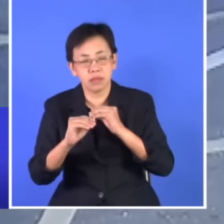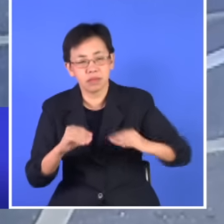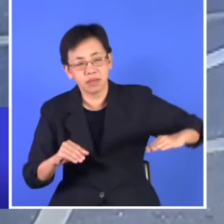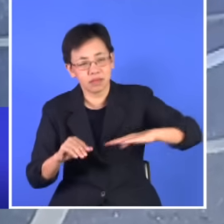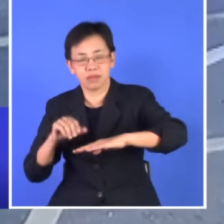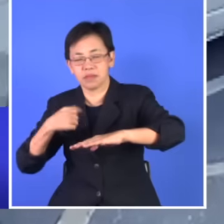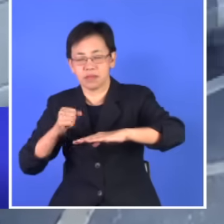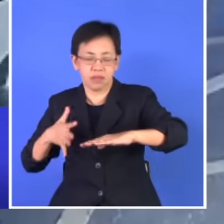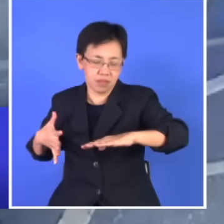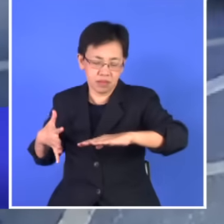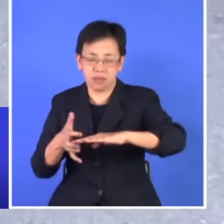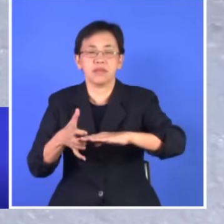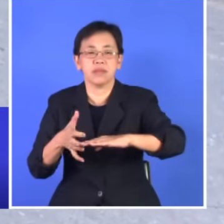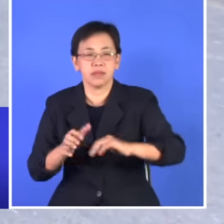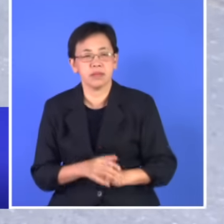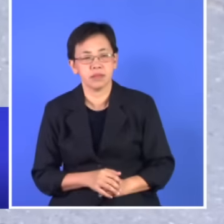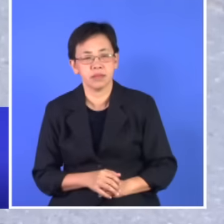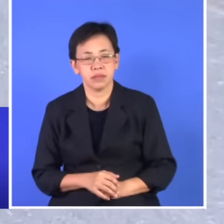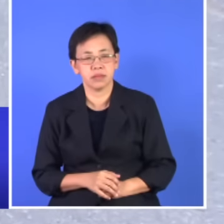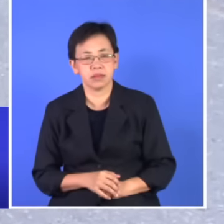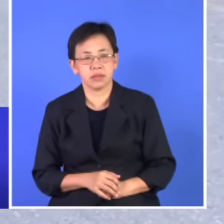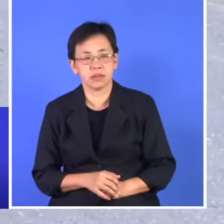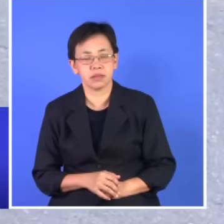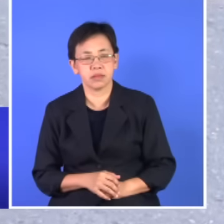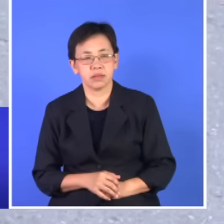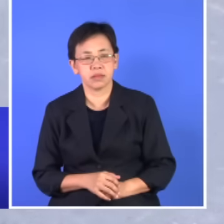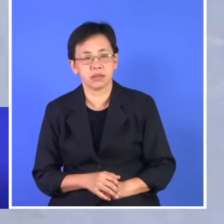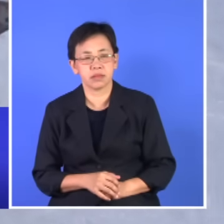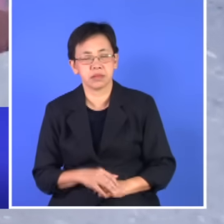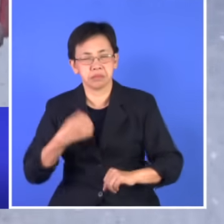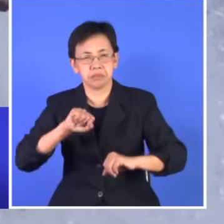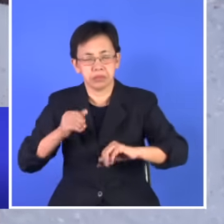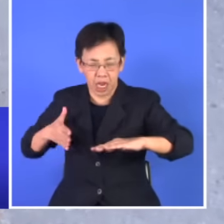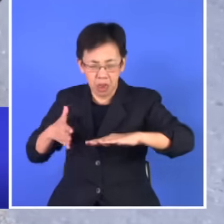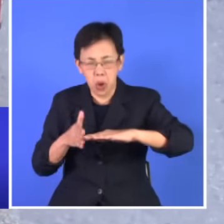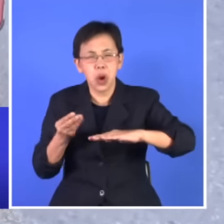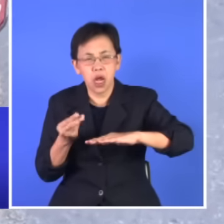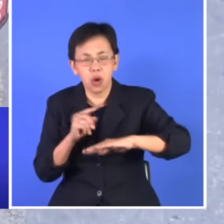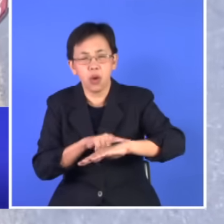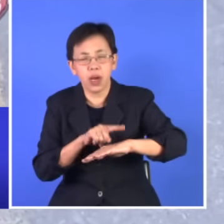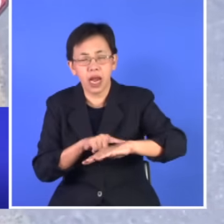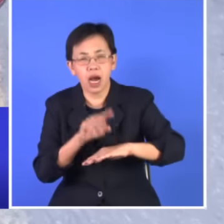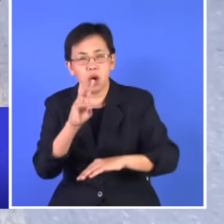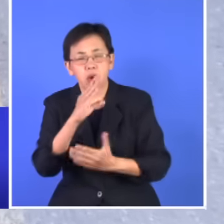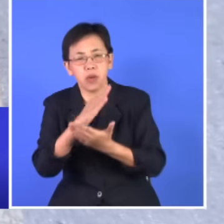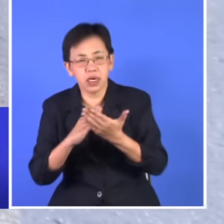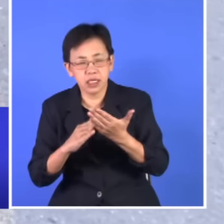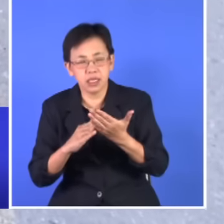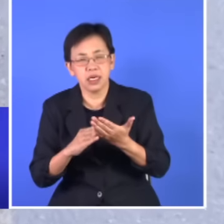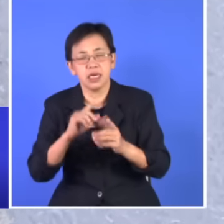นึงน่ะค่ะสำหรับรถเก๋งคันนี้นะคะอีกฝั่งนึงก็ขับด้วยความเร็วอ่ะคุณผู้ชมเกิดขึ้นตอน18:30นของวันที่ 15